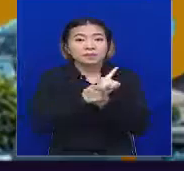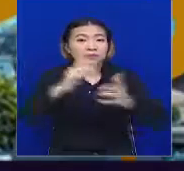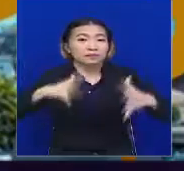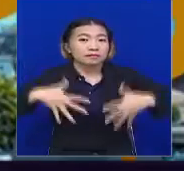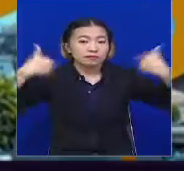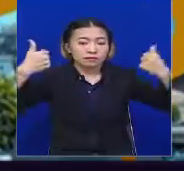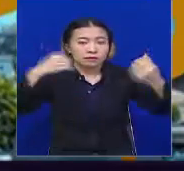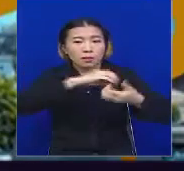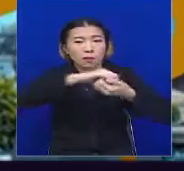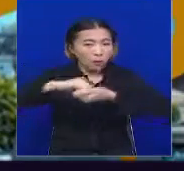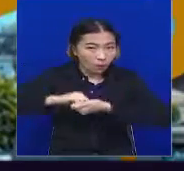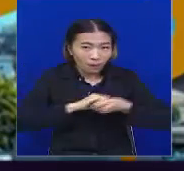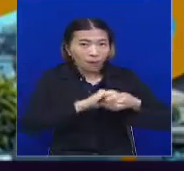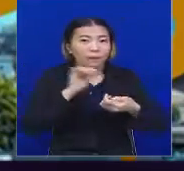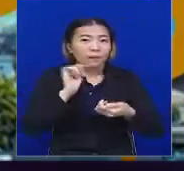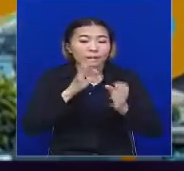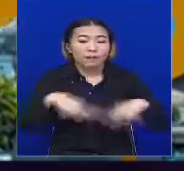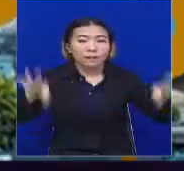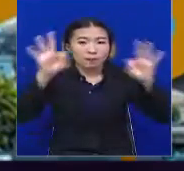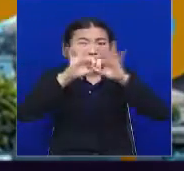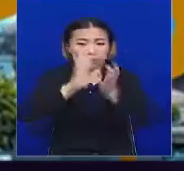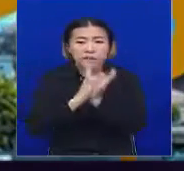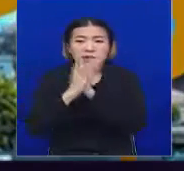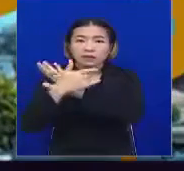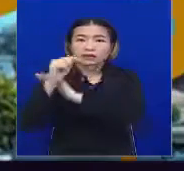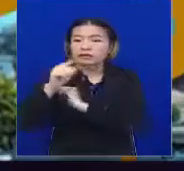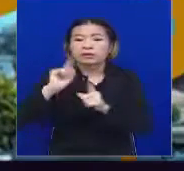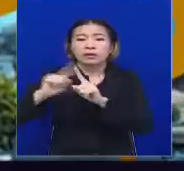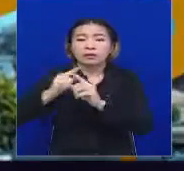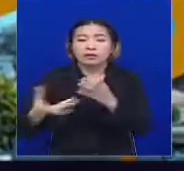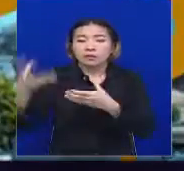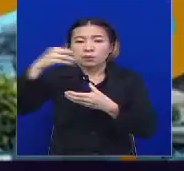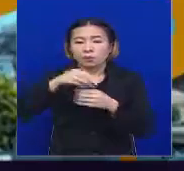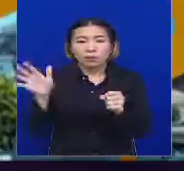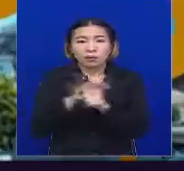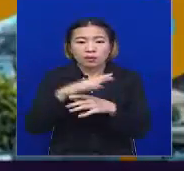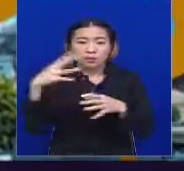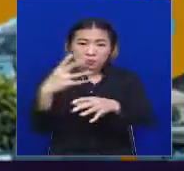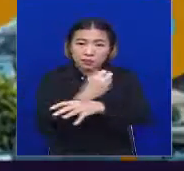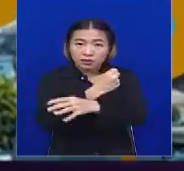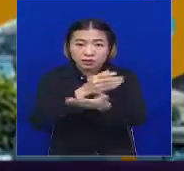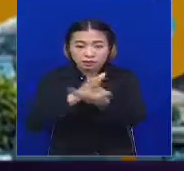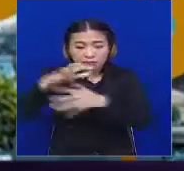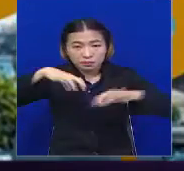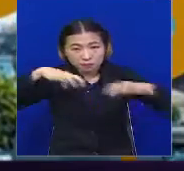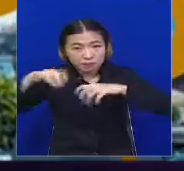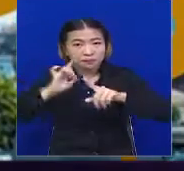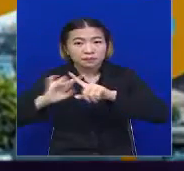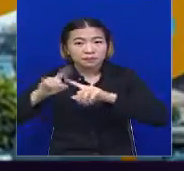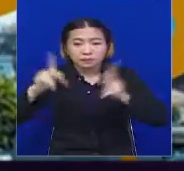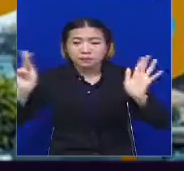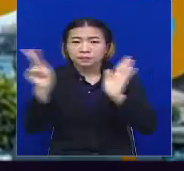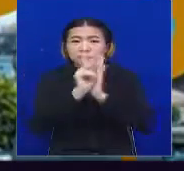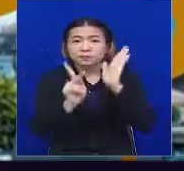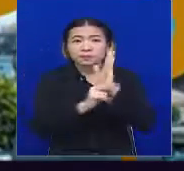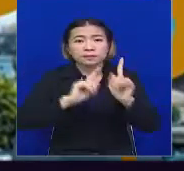ความเท่าเทียมและก็ยังกำหนดการปฏิรูปไว้ทุกด้านทั้งด้านการเมืองการบริหารราชการแผ่นดินด้านกฎหมาย